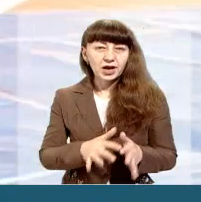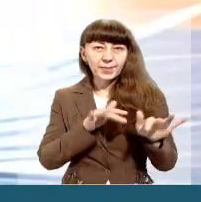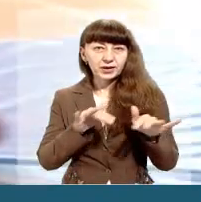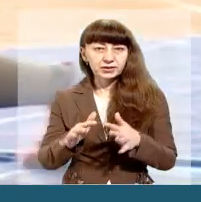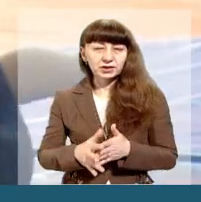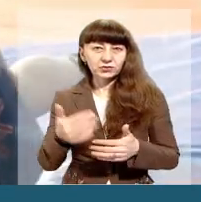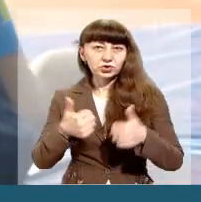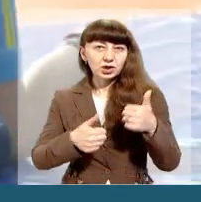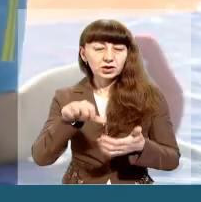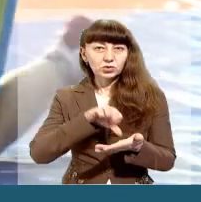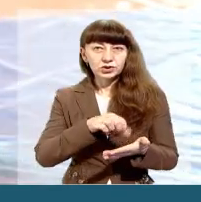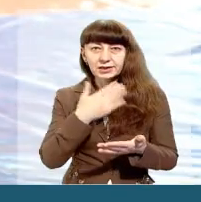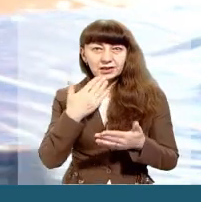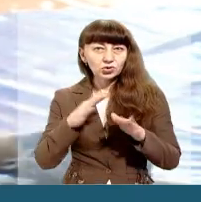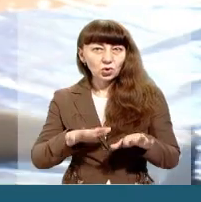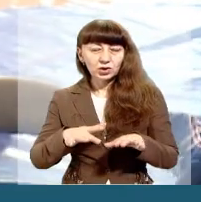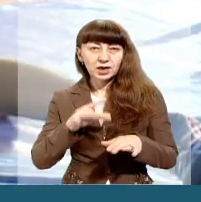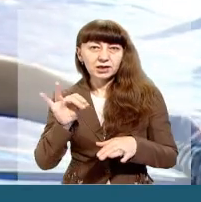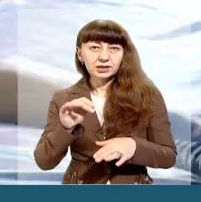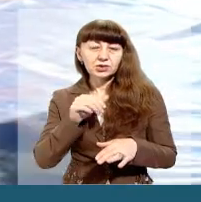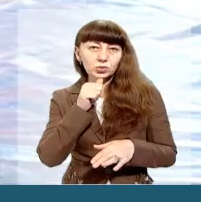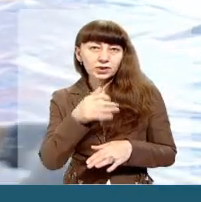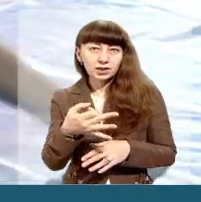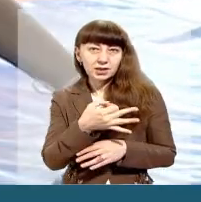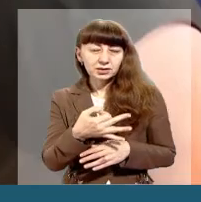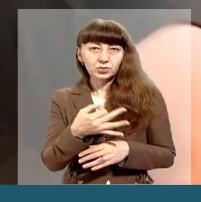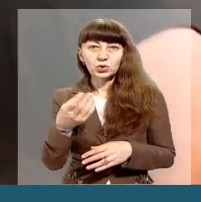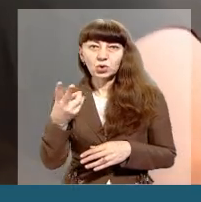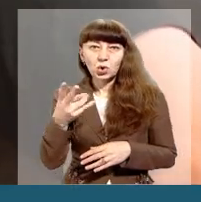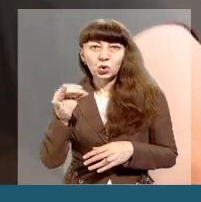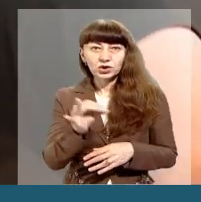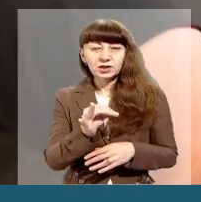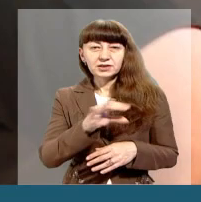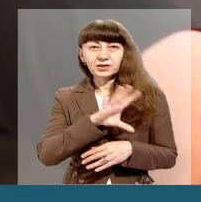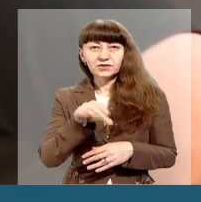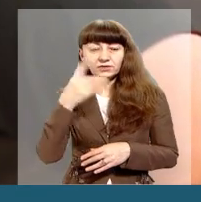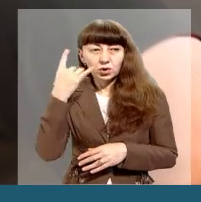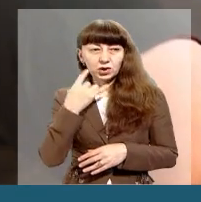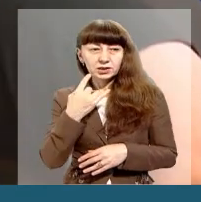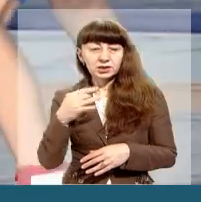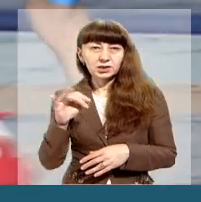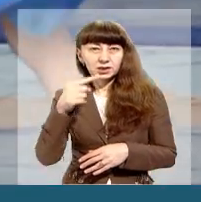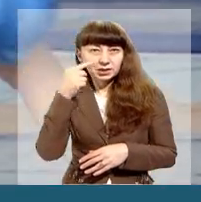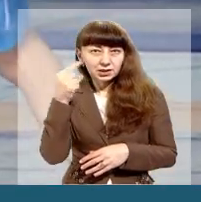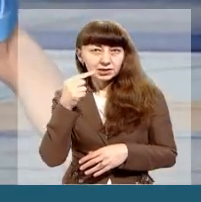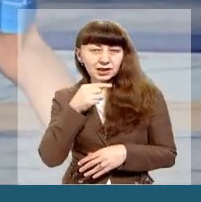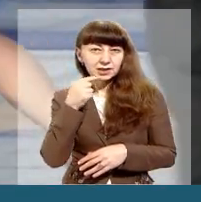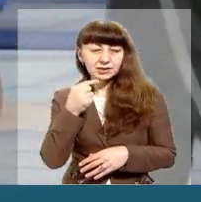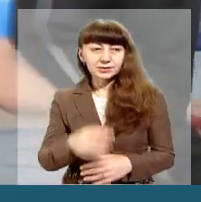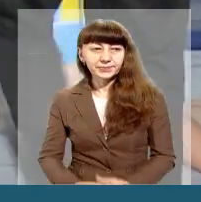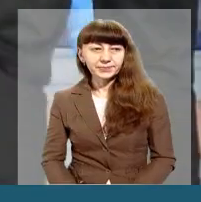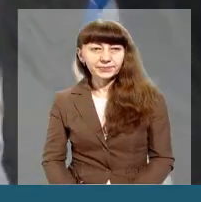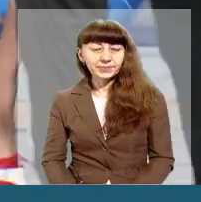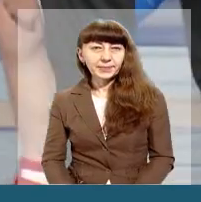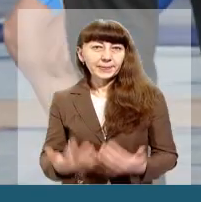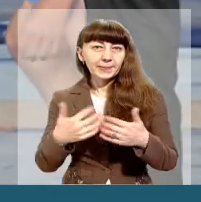турнире принимают участие не только спортсмены из городов и районов Кустанайской области, но и со всего Казахстана, а также стран ближнего зарубежья.